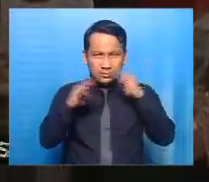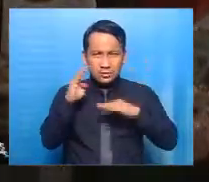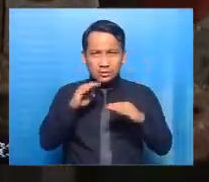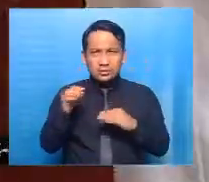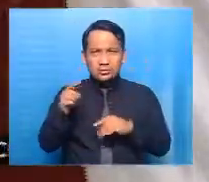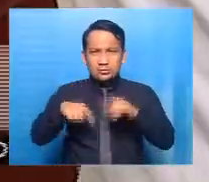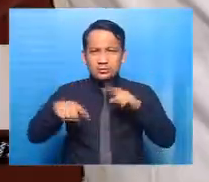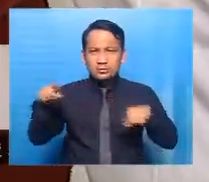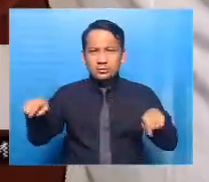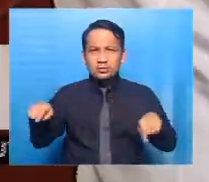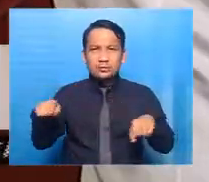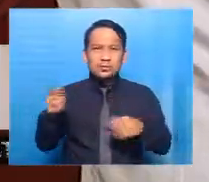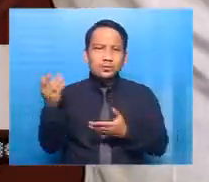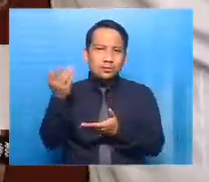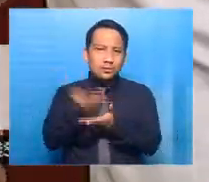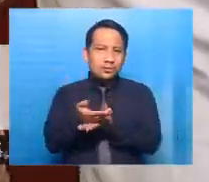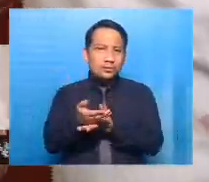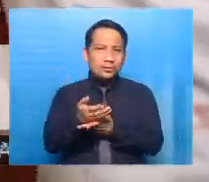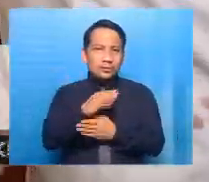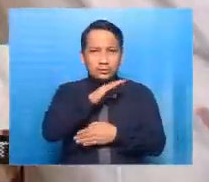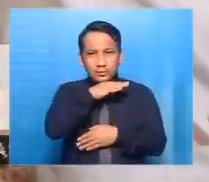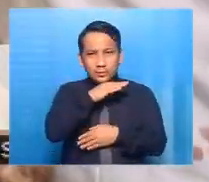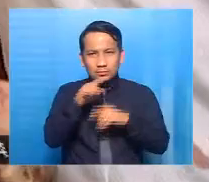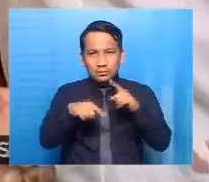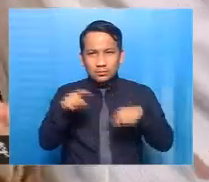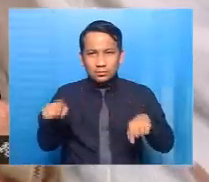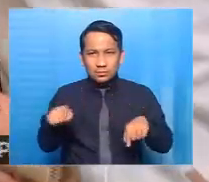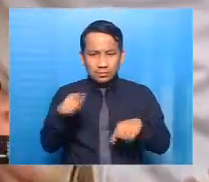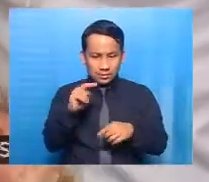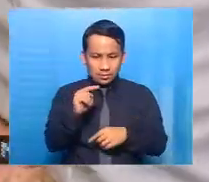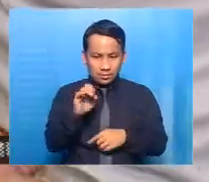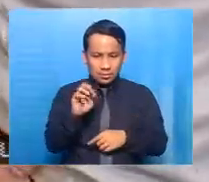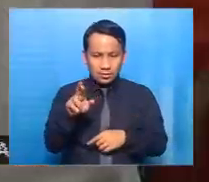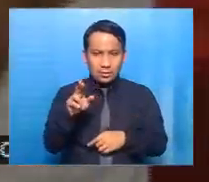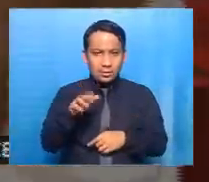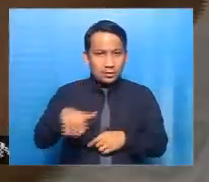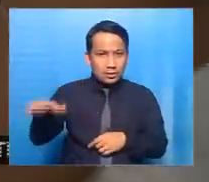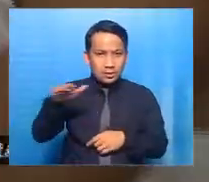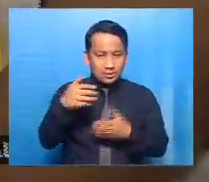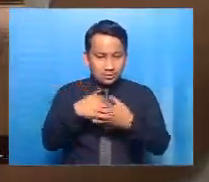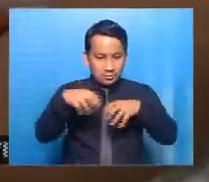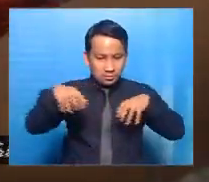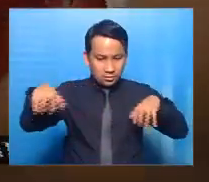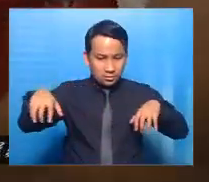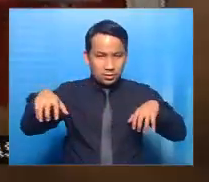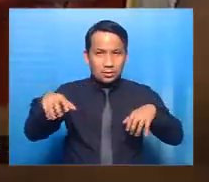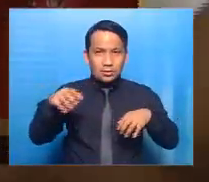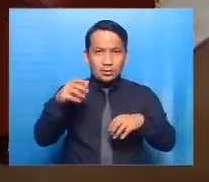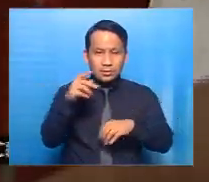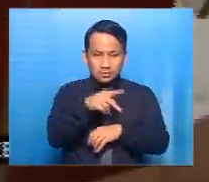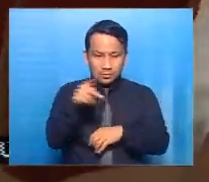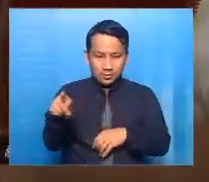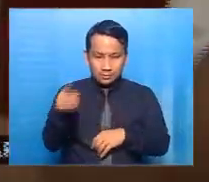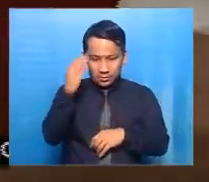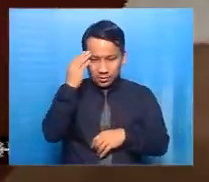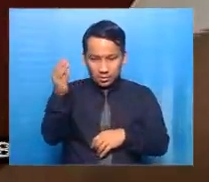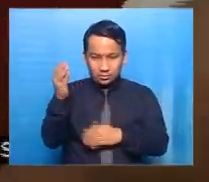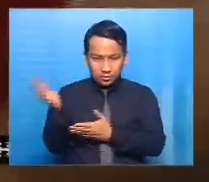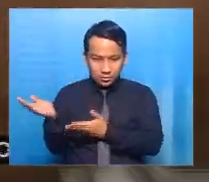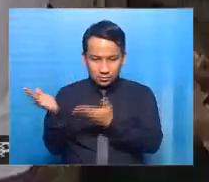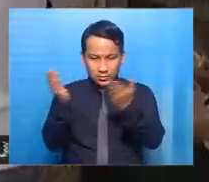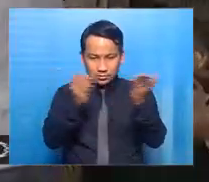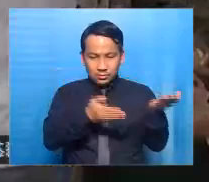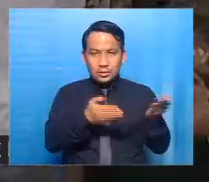sa ibang lugar umano na pupunta ang mga baboy. Sa halip na sa Metro Manila, sa mga kalapit bayan tulad ng Pampanga at Bulacan ito